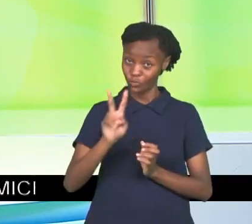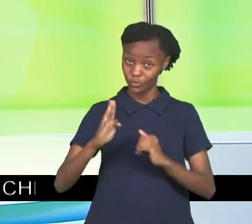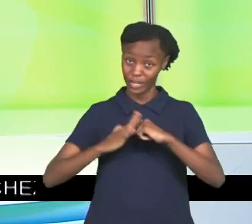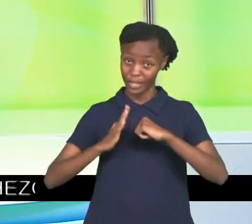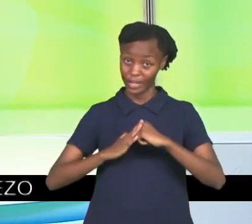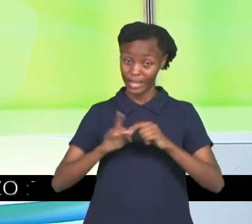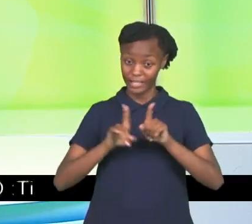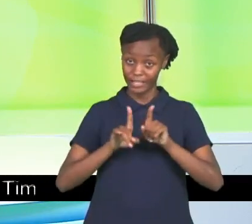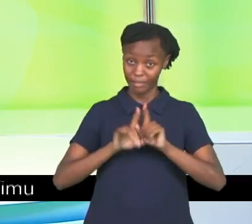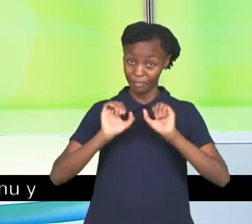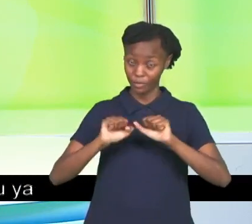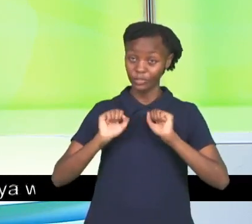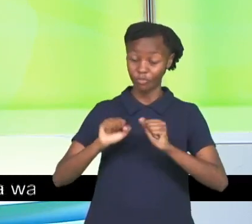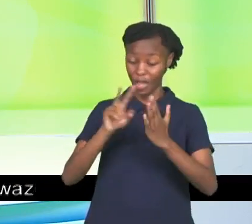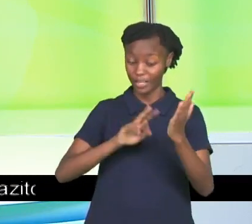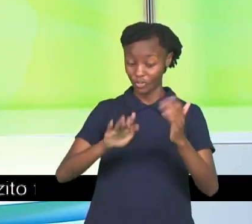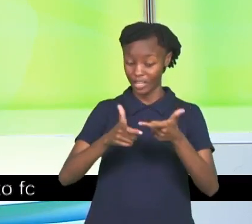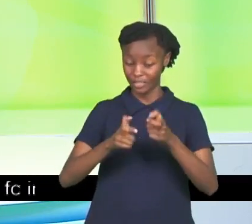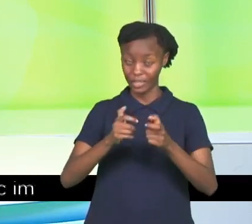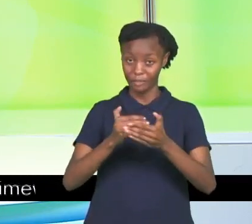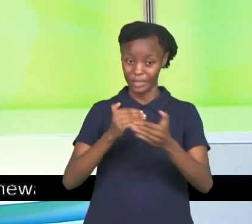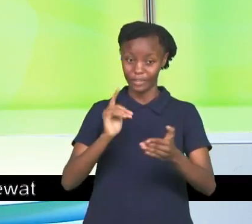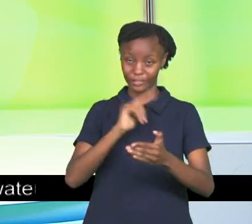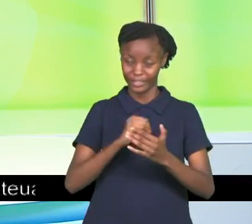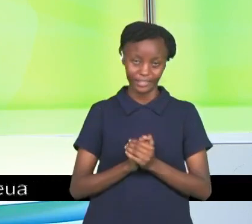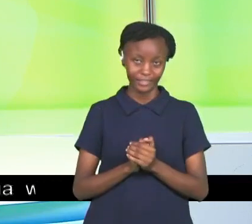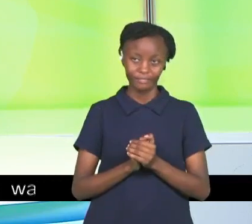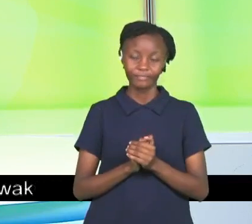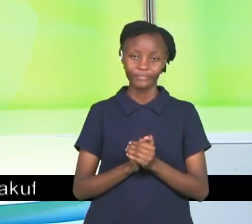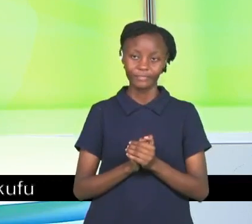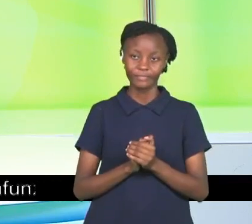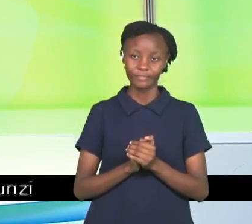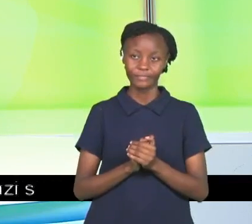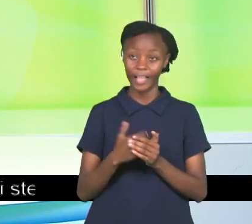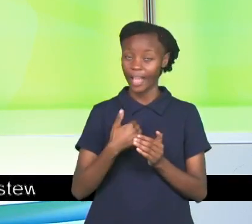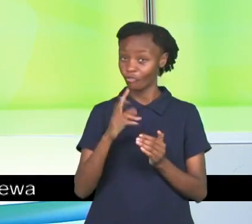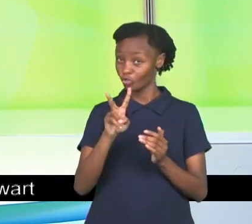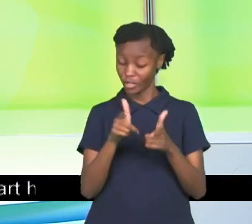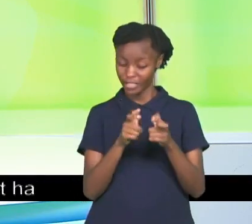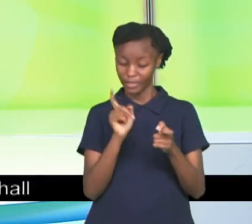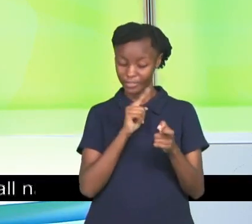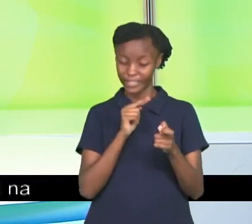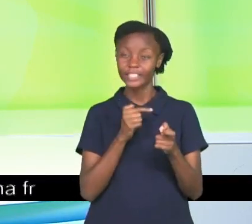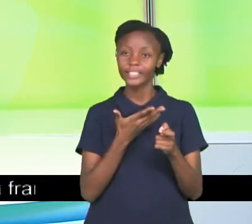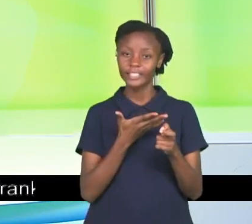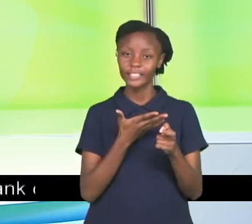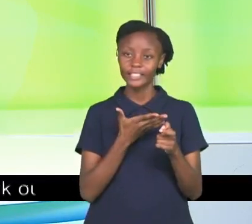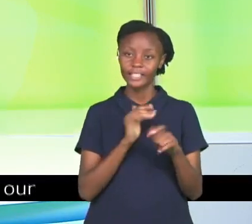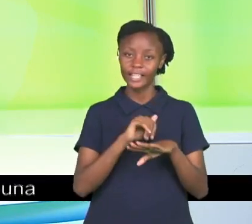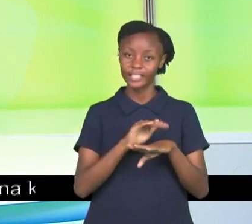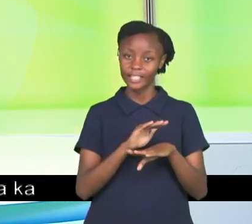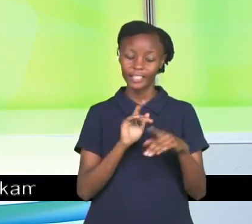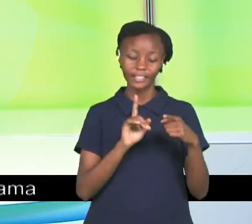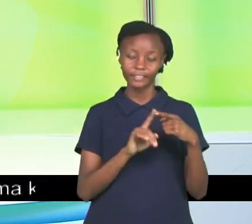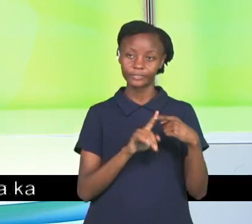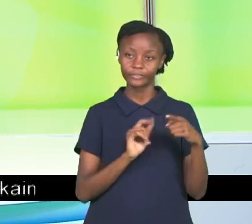22999 takuwa nakutambua kabla ya kutamatisha matangazo ya siku ya leo. Arafa sufufu zinarindi marindi mapa, nisome mbili kabla ya kuelekea kuhusiana uhusiano wa Kenya na